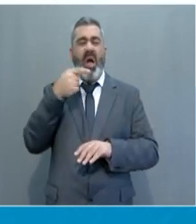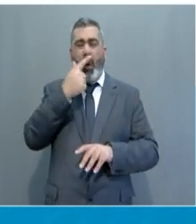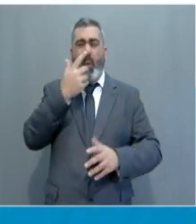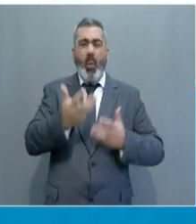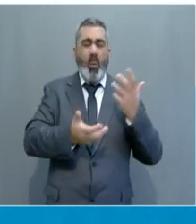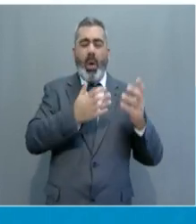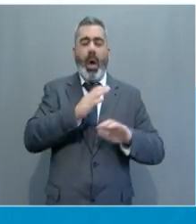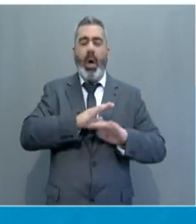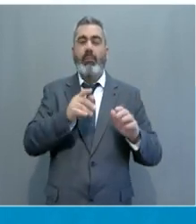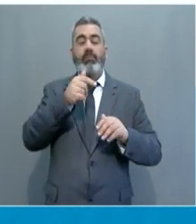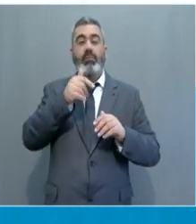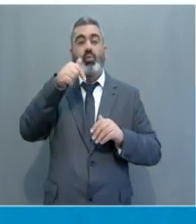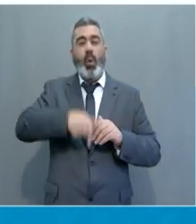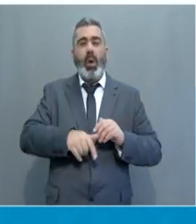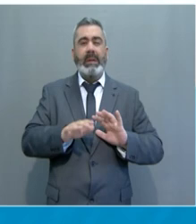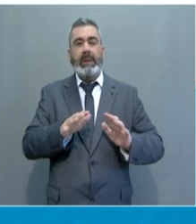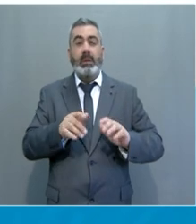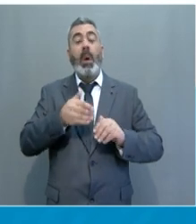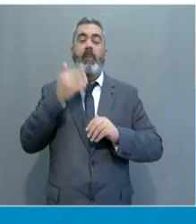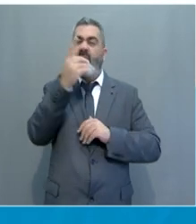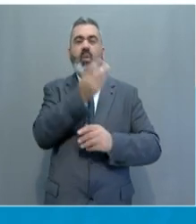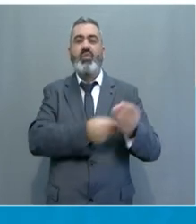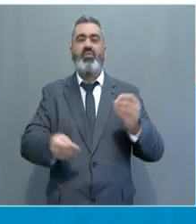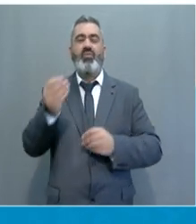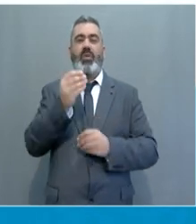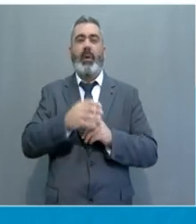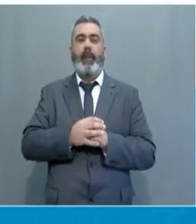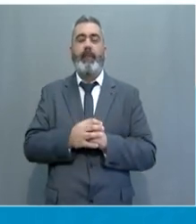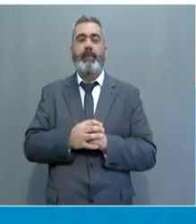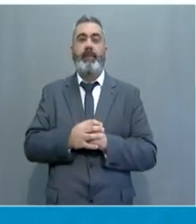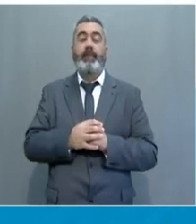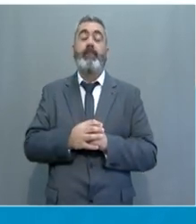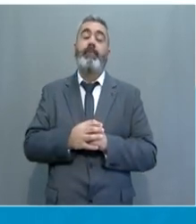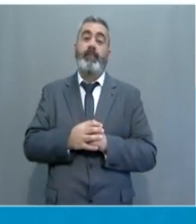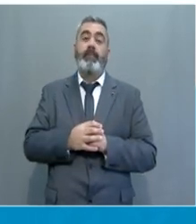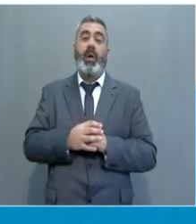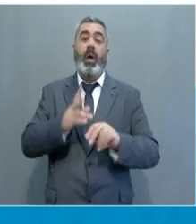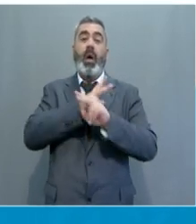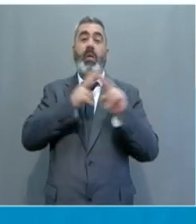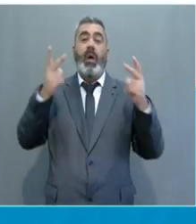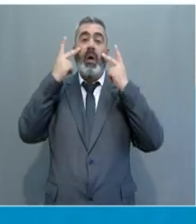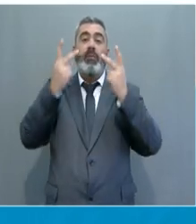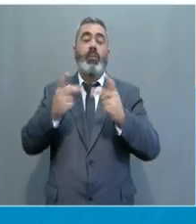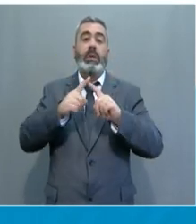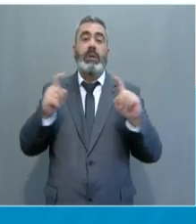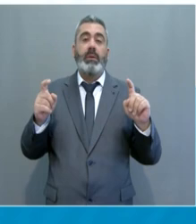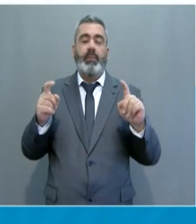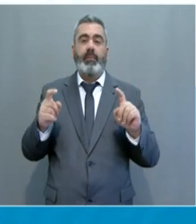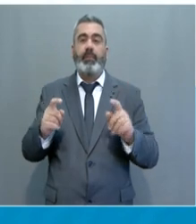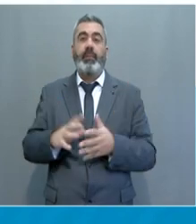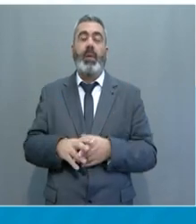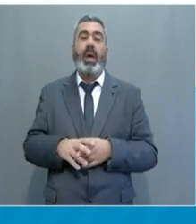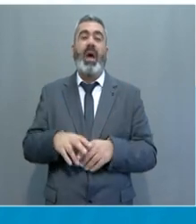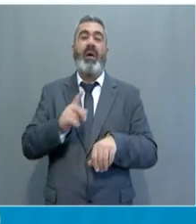καλύτερο από το παρόν της. Είναι όμως επίσης φανερό ότι καμία